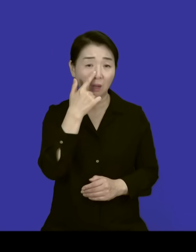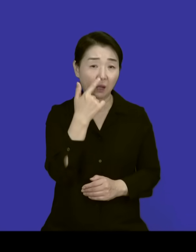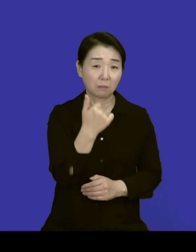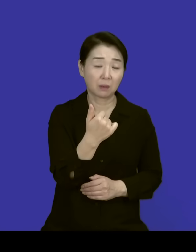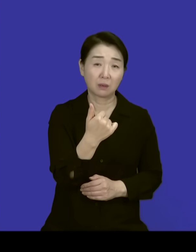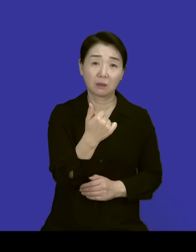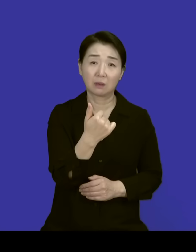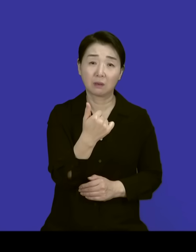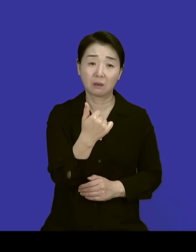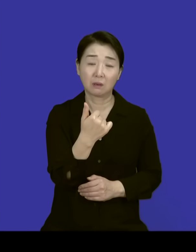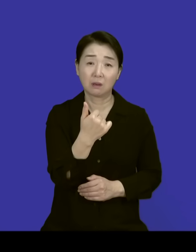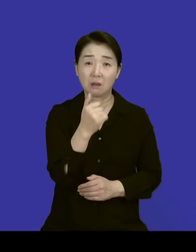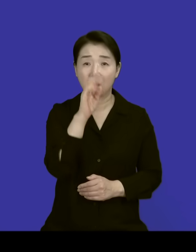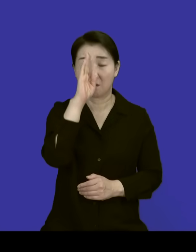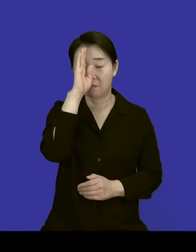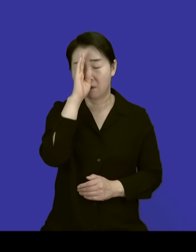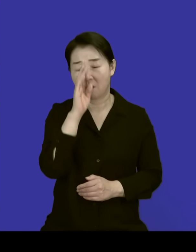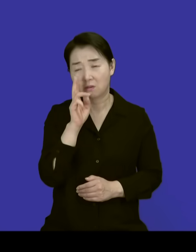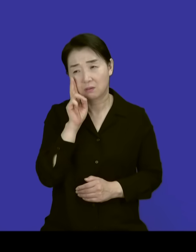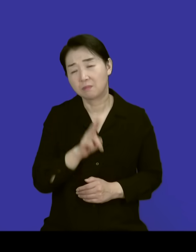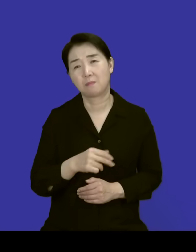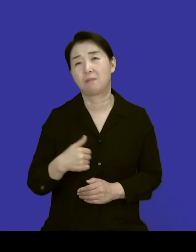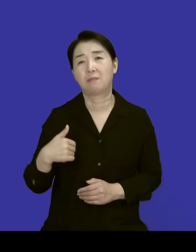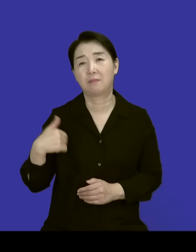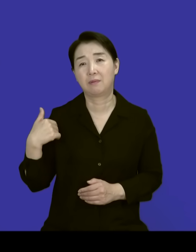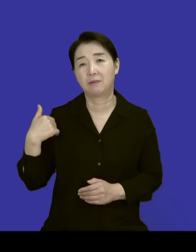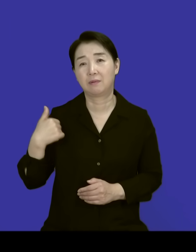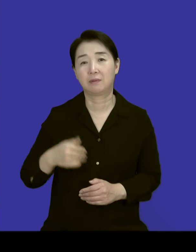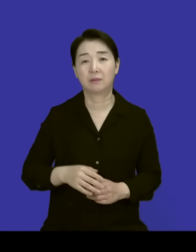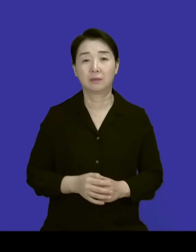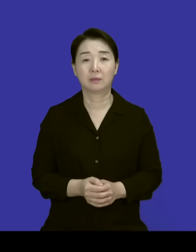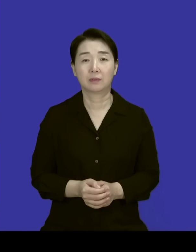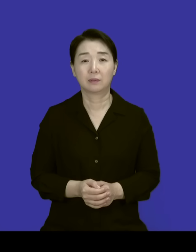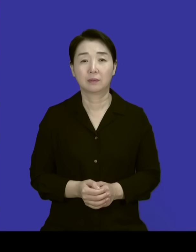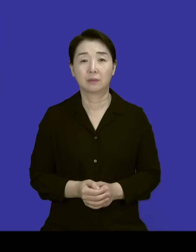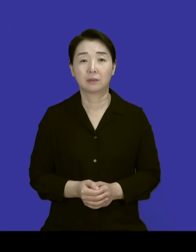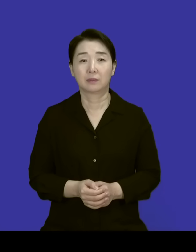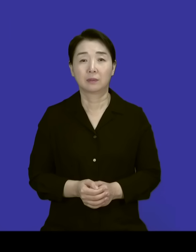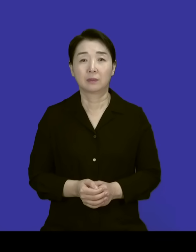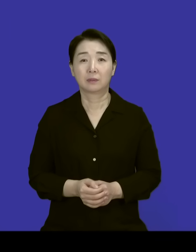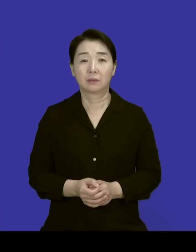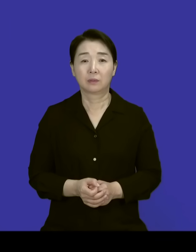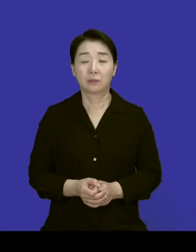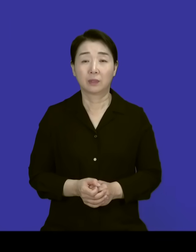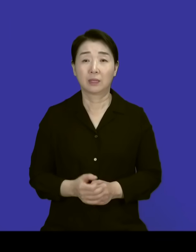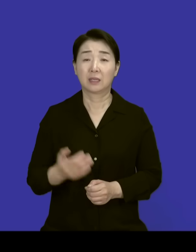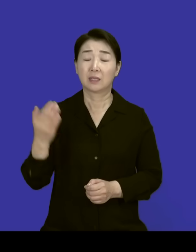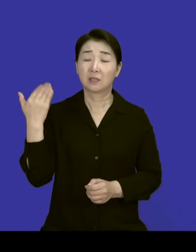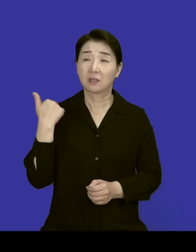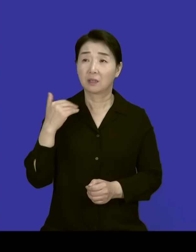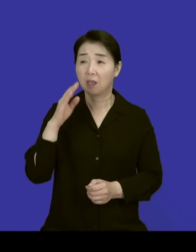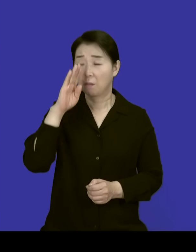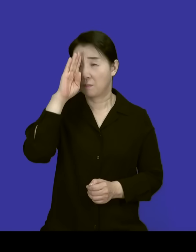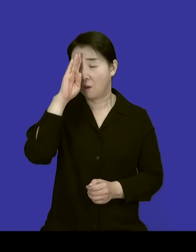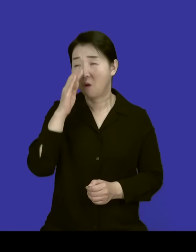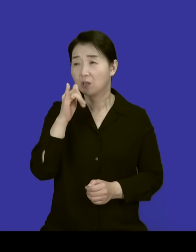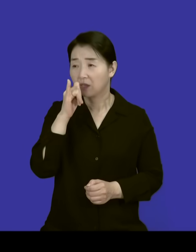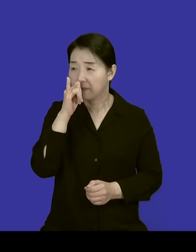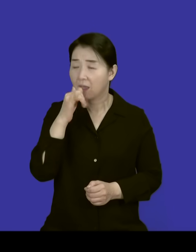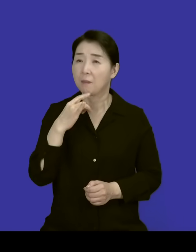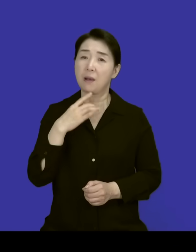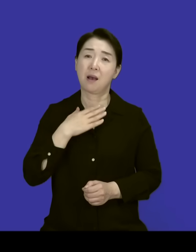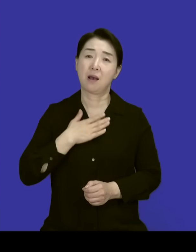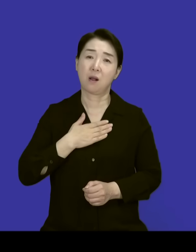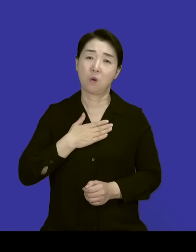아버지가 그렇게 많이 편찮으셨던 걸 몰랐어요. 네. 그 전에만 알았지.